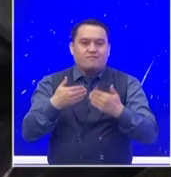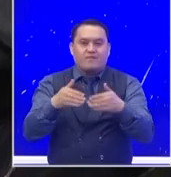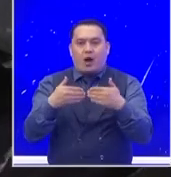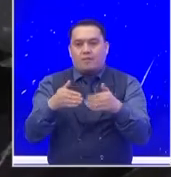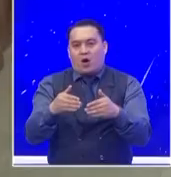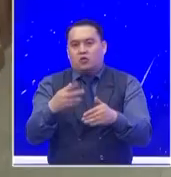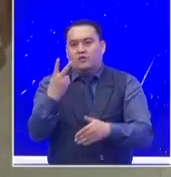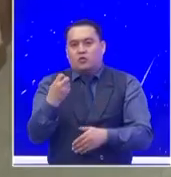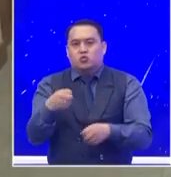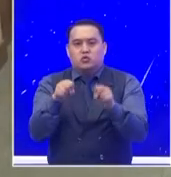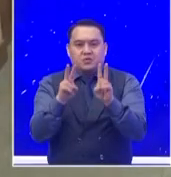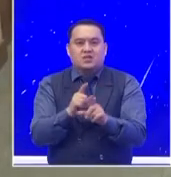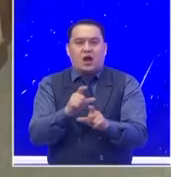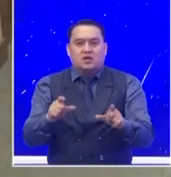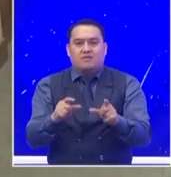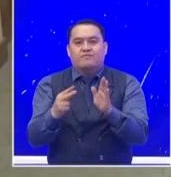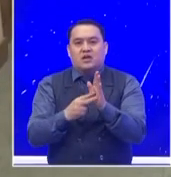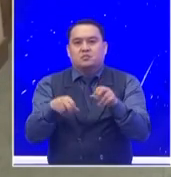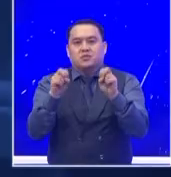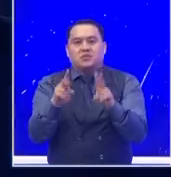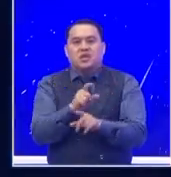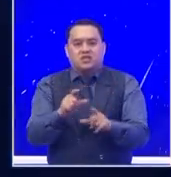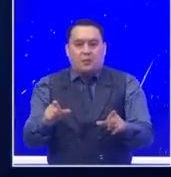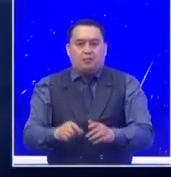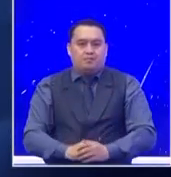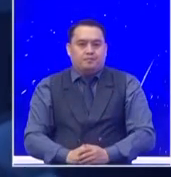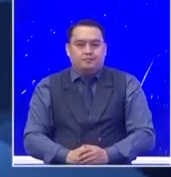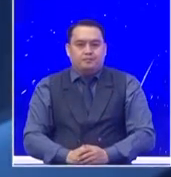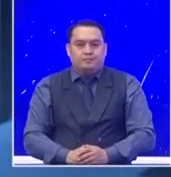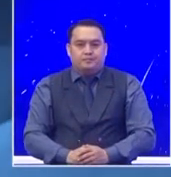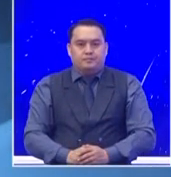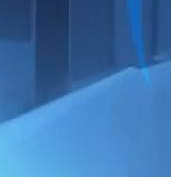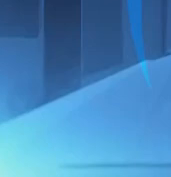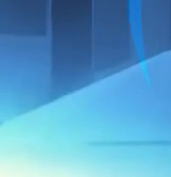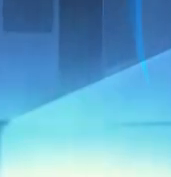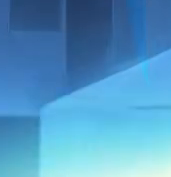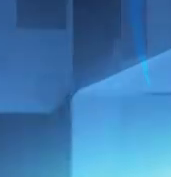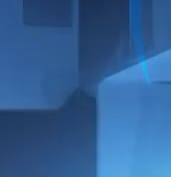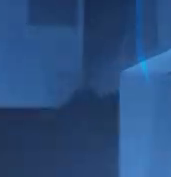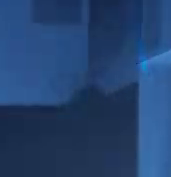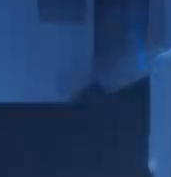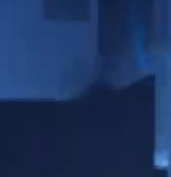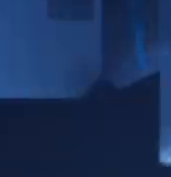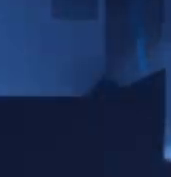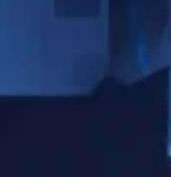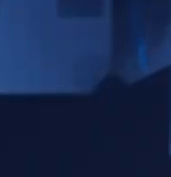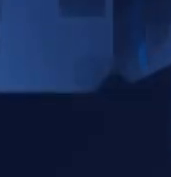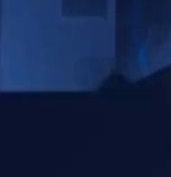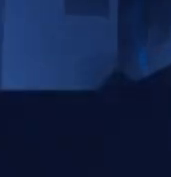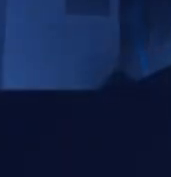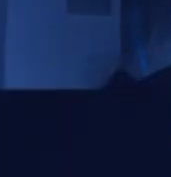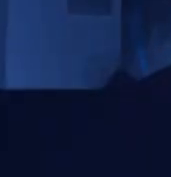выпускается около 200 специалистов по 8 специальностям. Дамир Анитов, Дамина Худайбергенова, Аманжол Жункешев, телеканал ЖТСУ.